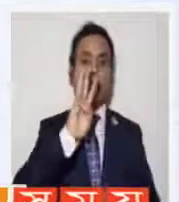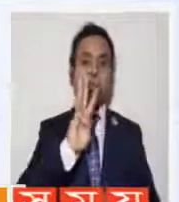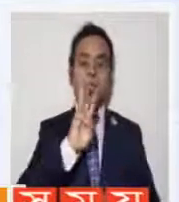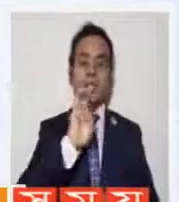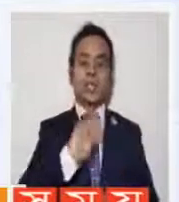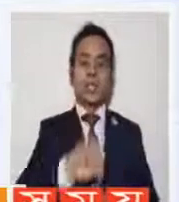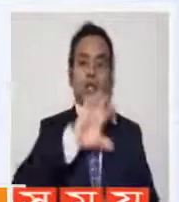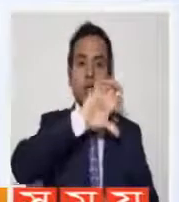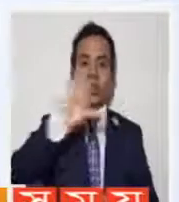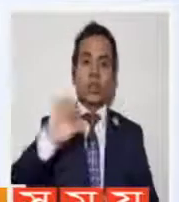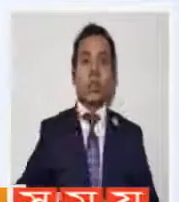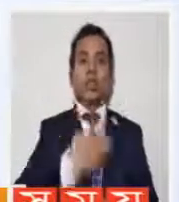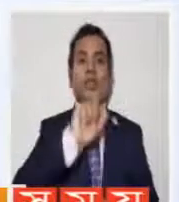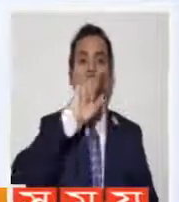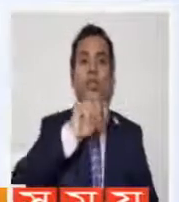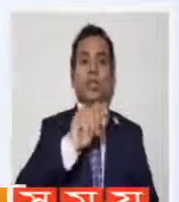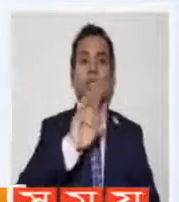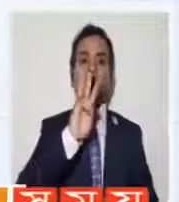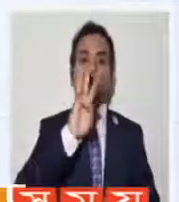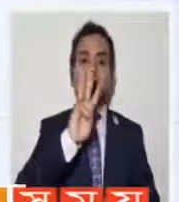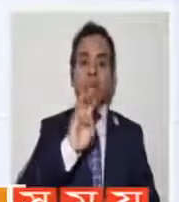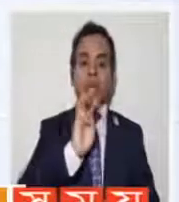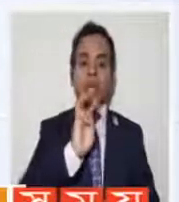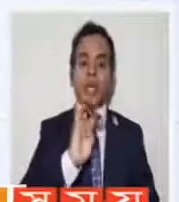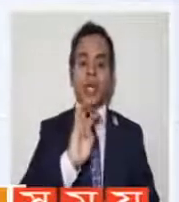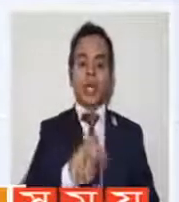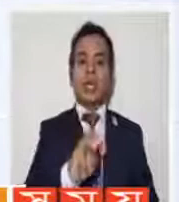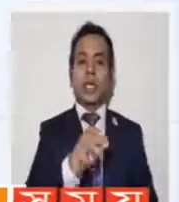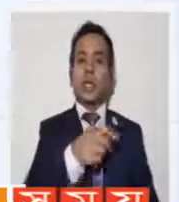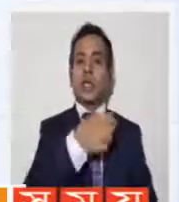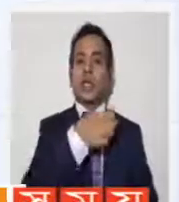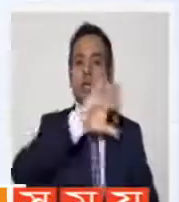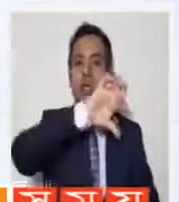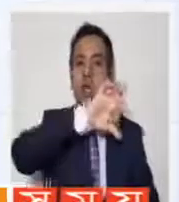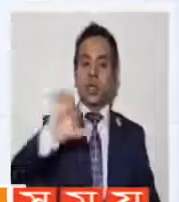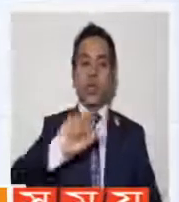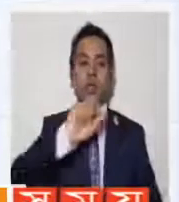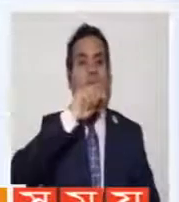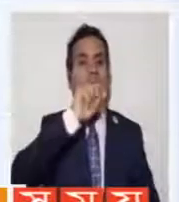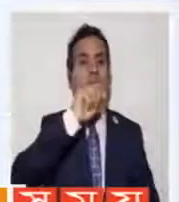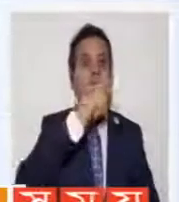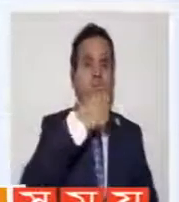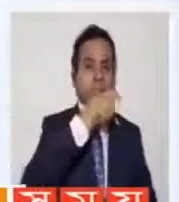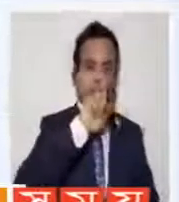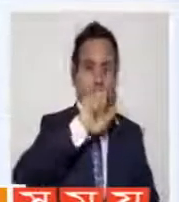২৪ ঘন্টায় নতুন করে কোয়ারেন্টাইন হয়েছেন ২৬১৯জন ব্যক্তি, ছাড় পেয়েছেন